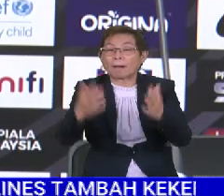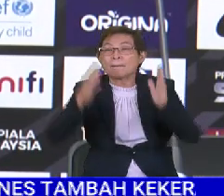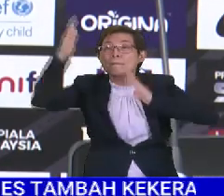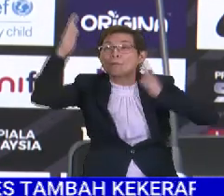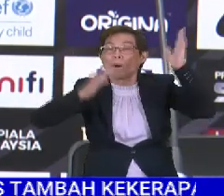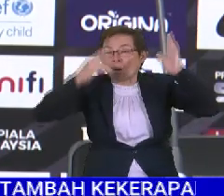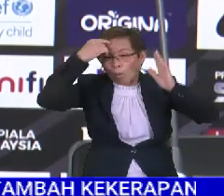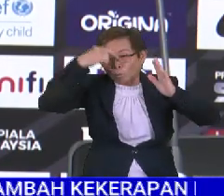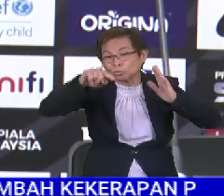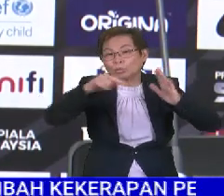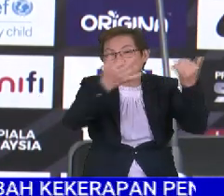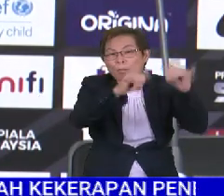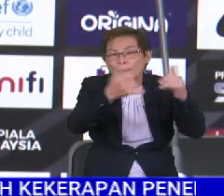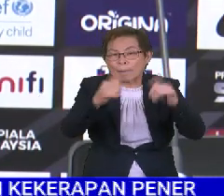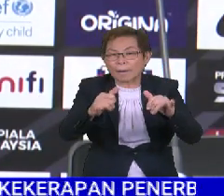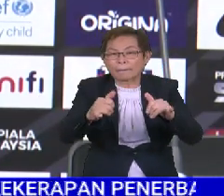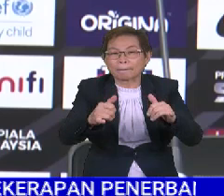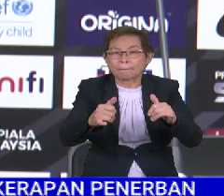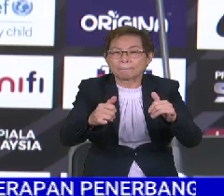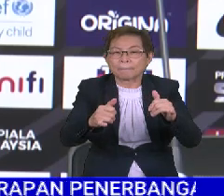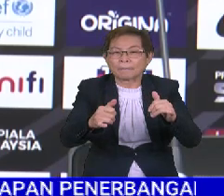untuk mengisi ruang ke apa orang cakap